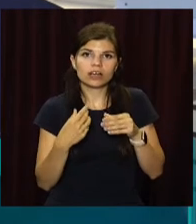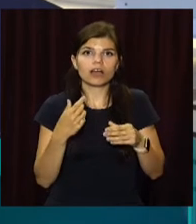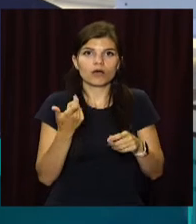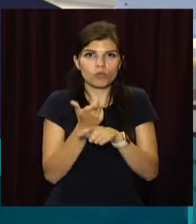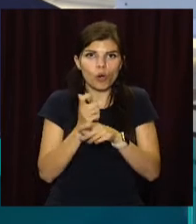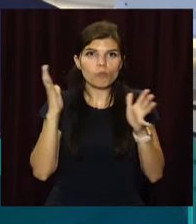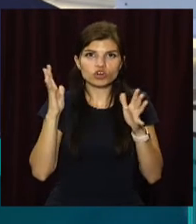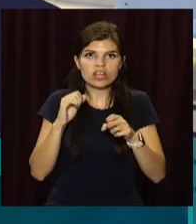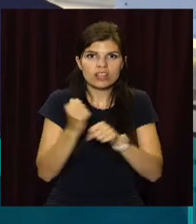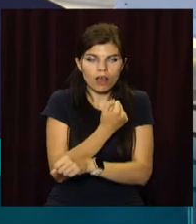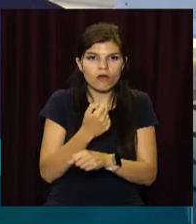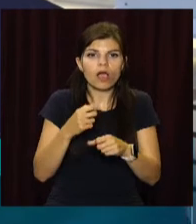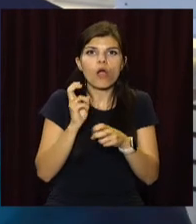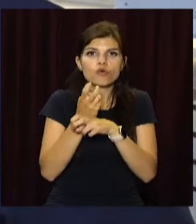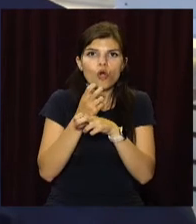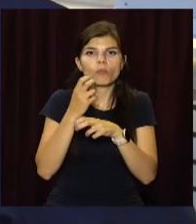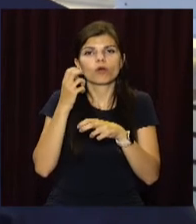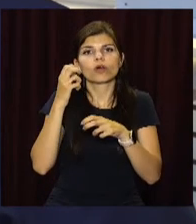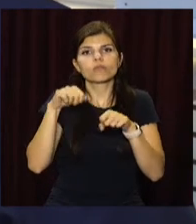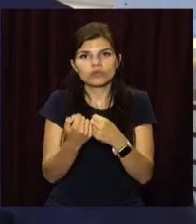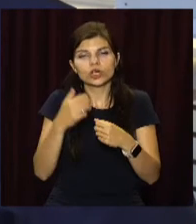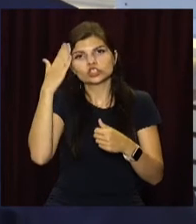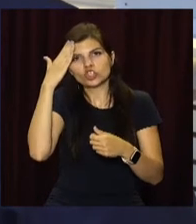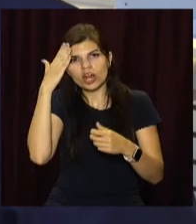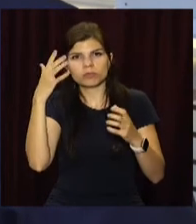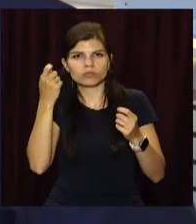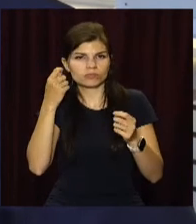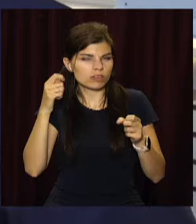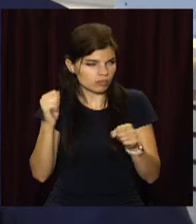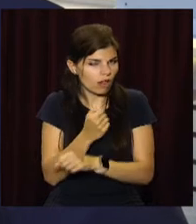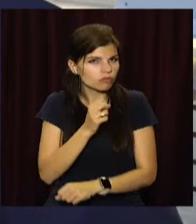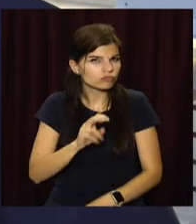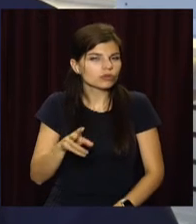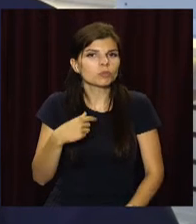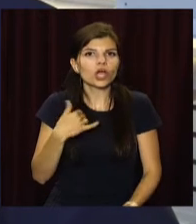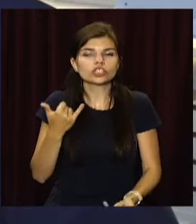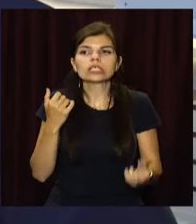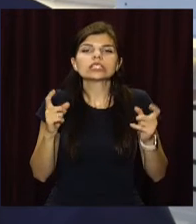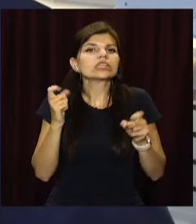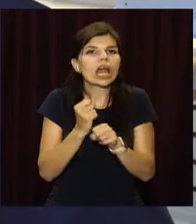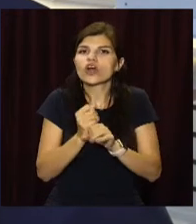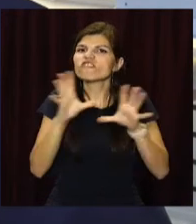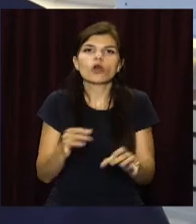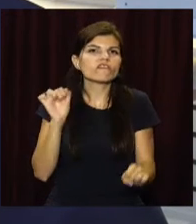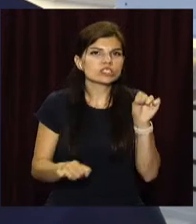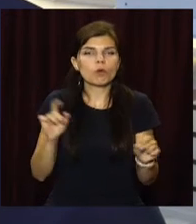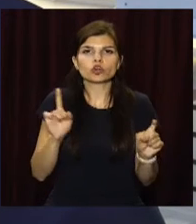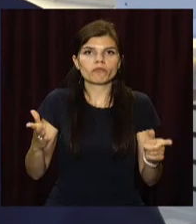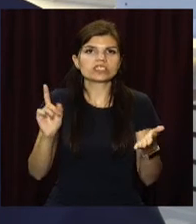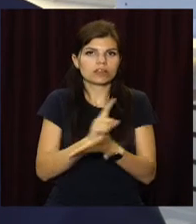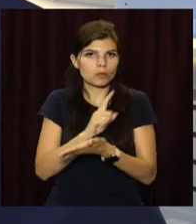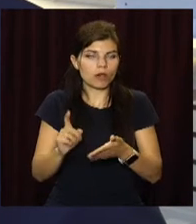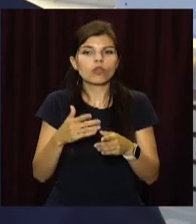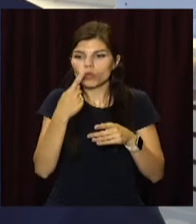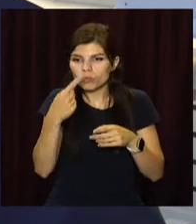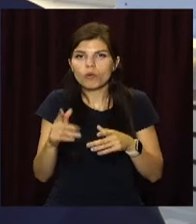большими травмами, переломом костей черепа. Делаем все возможное, чтобы стабилизировать их состояние. Но впереди